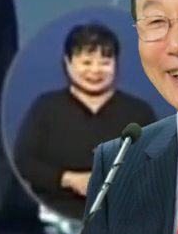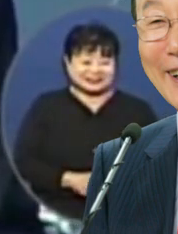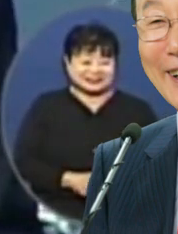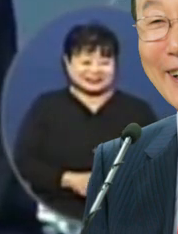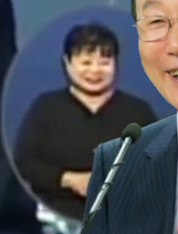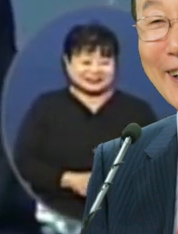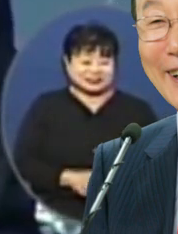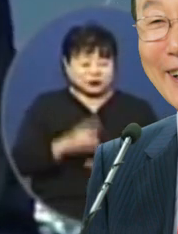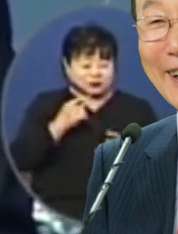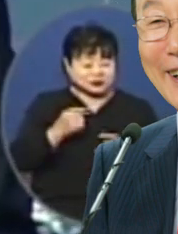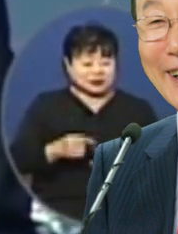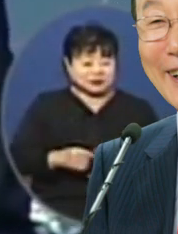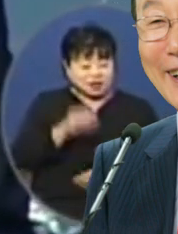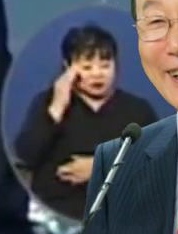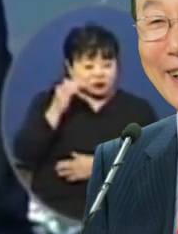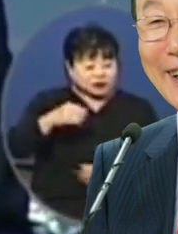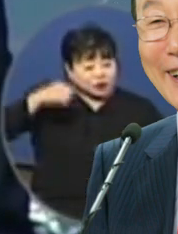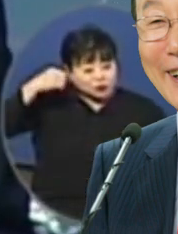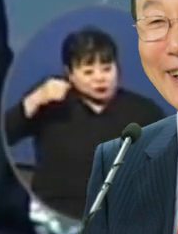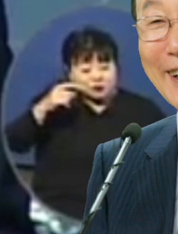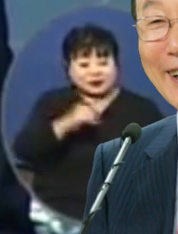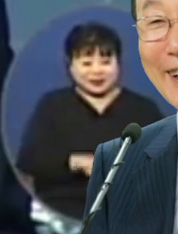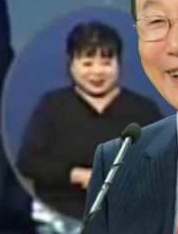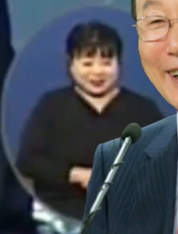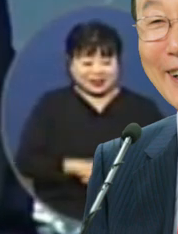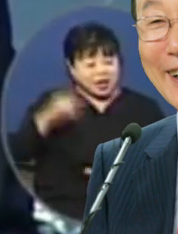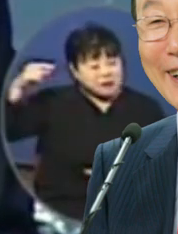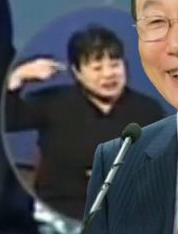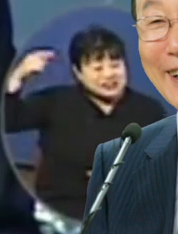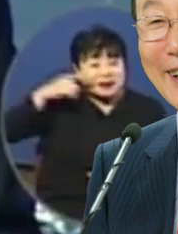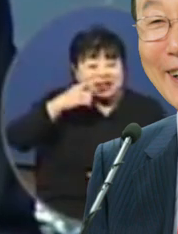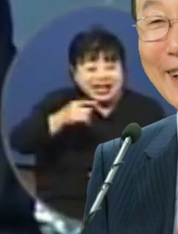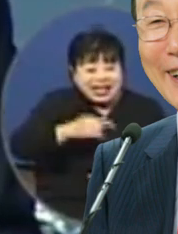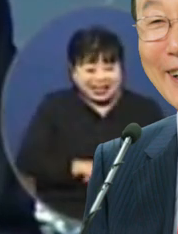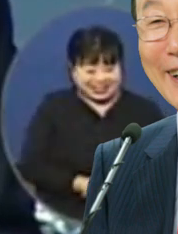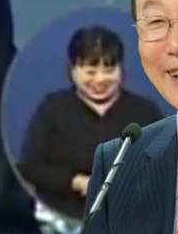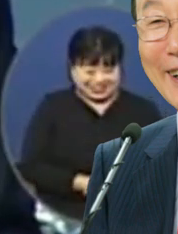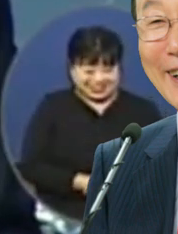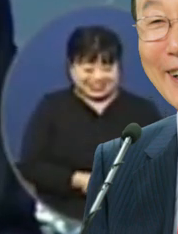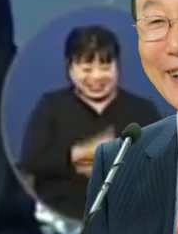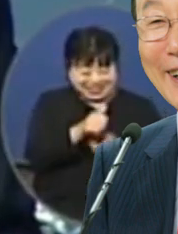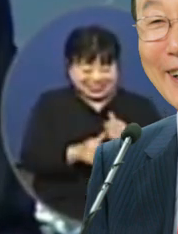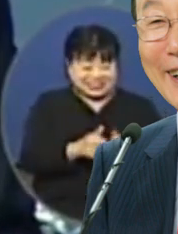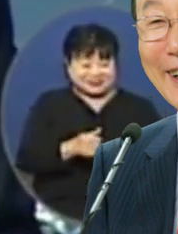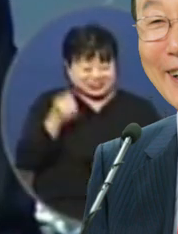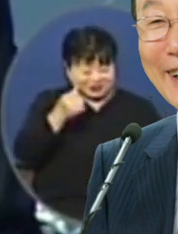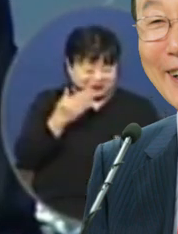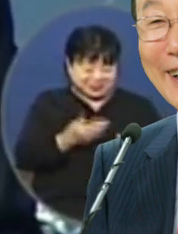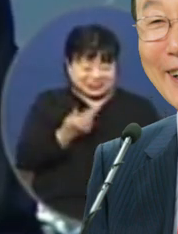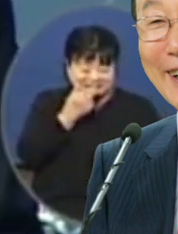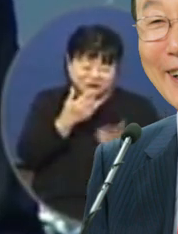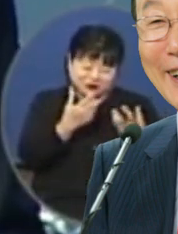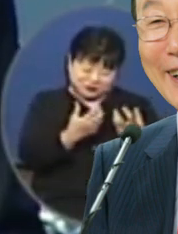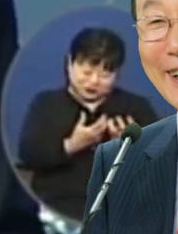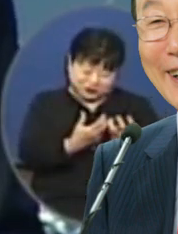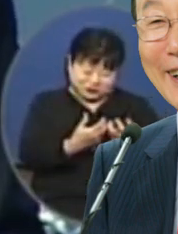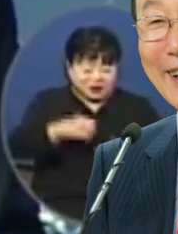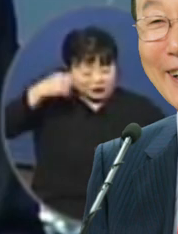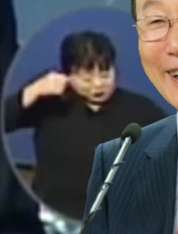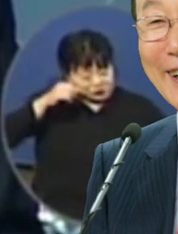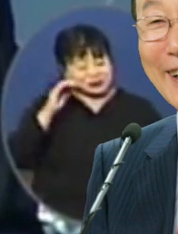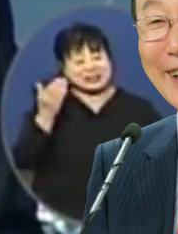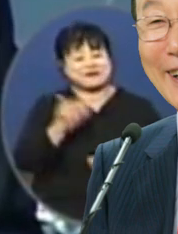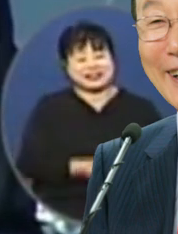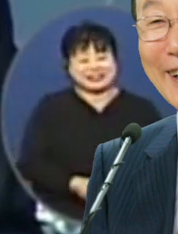제가 설교하다 말고 춤을 추면 여러분 어떻게 했습니까? 좀 돌았지 않느냐? 그러나 하나님의 성령의 생명이 충만해지면 춤을 추게